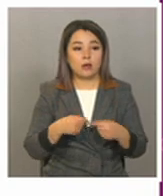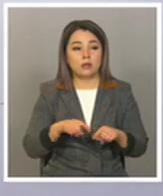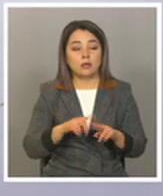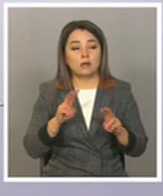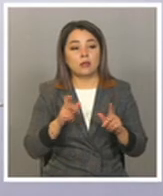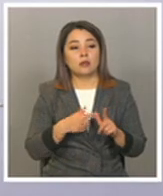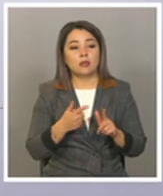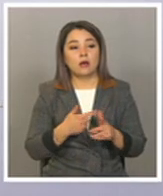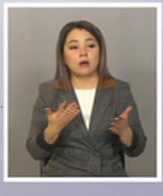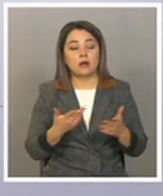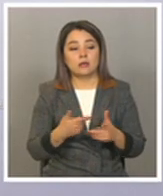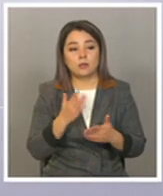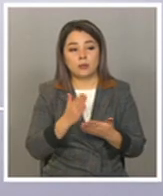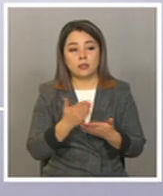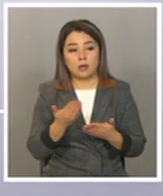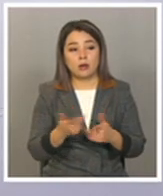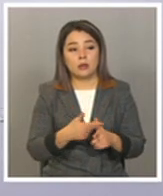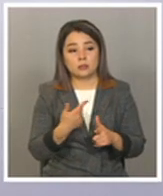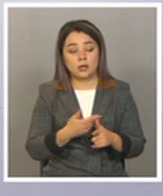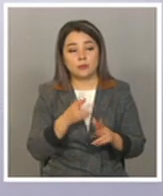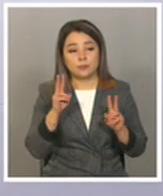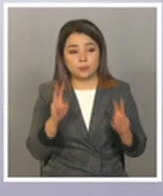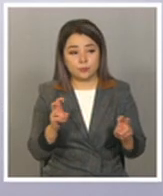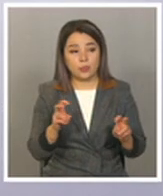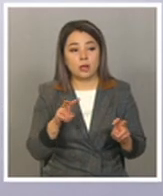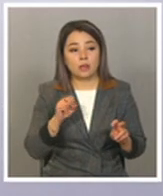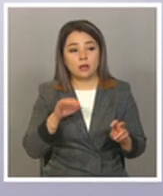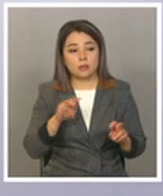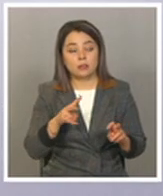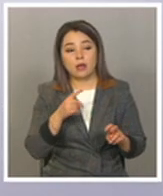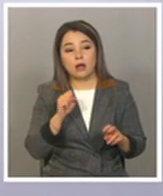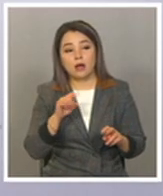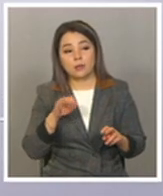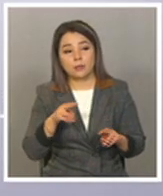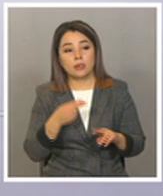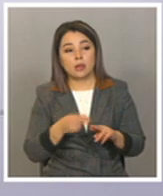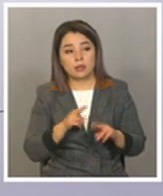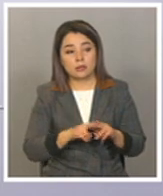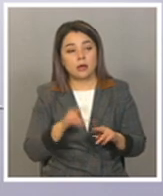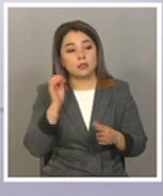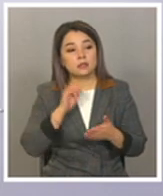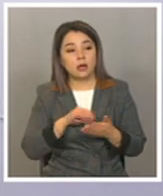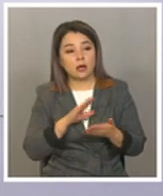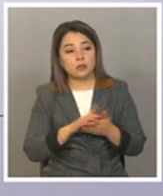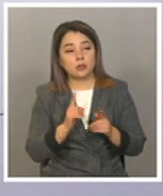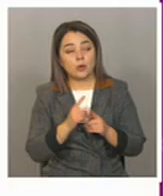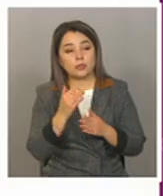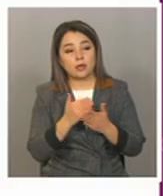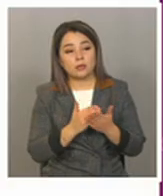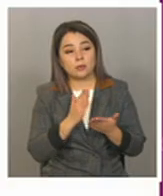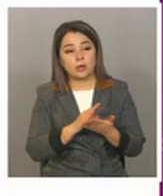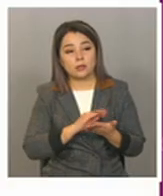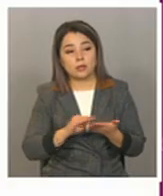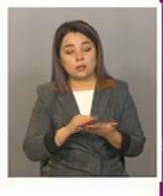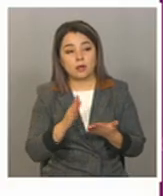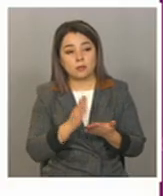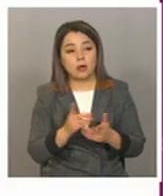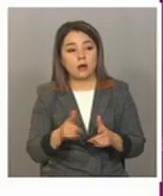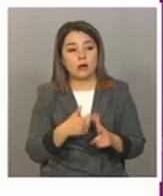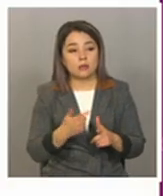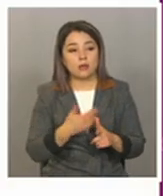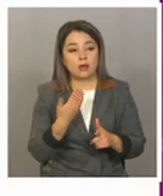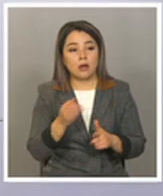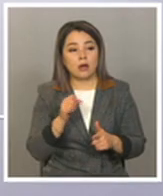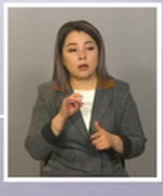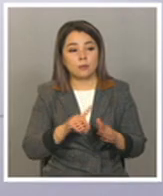керек? Айнымалының атауы латын әріптерінің және сандарының тізбегінен тұрады. Атау әріптен